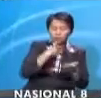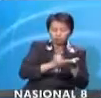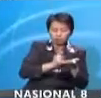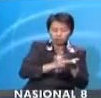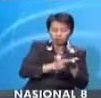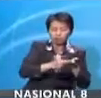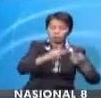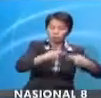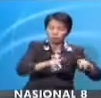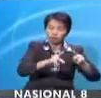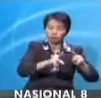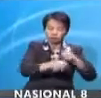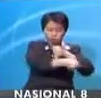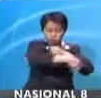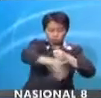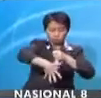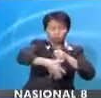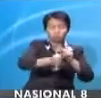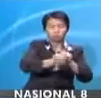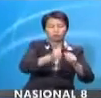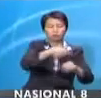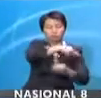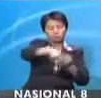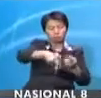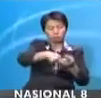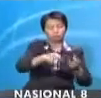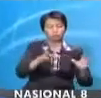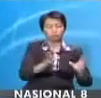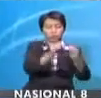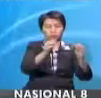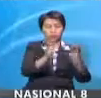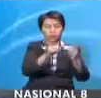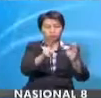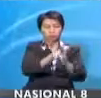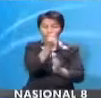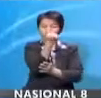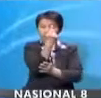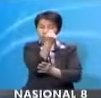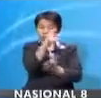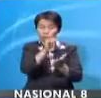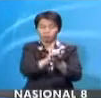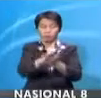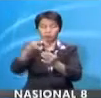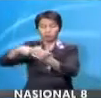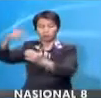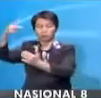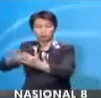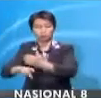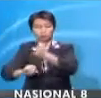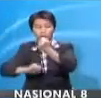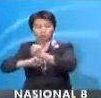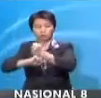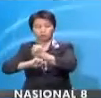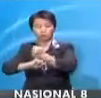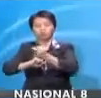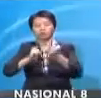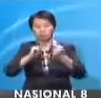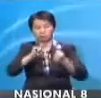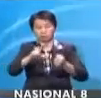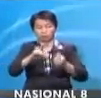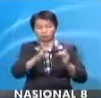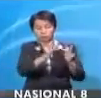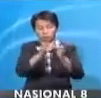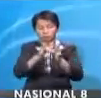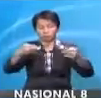perkembangan inisiatif sub serantau pada sidang kemuncak ke-11 itu. Tonggak inisiatif ialah